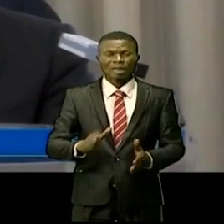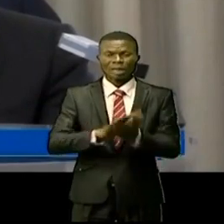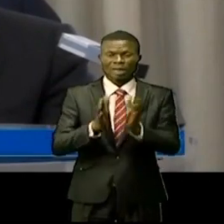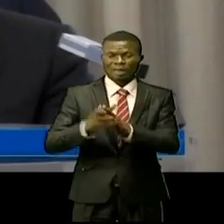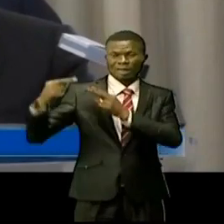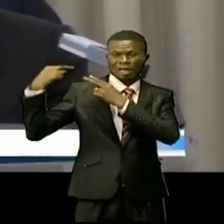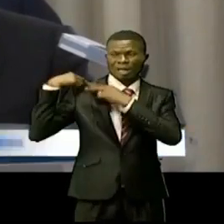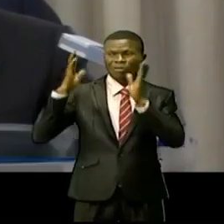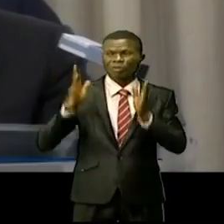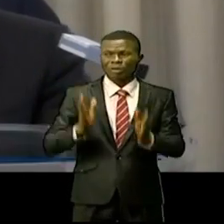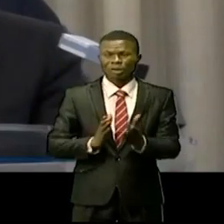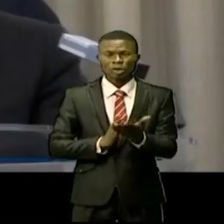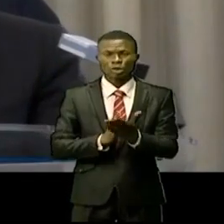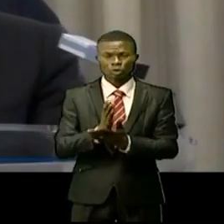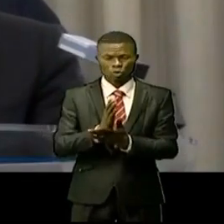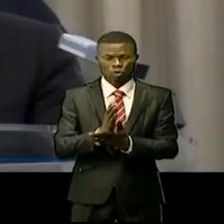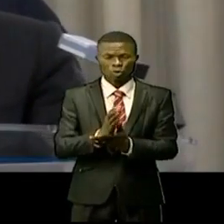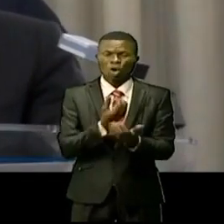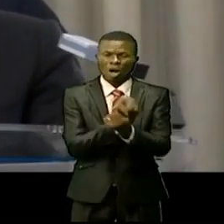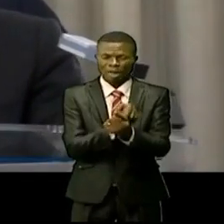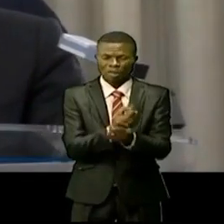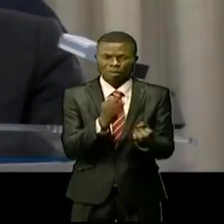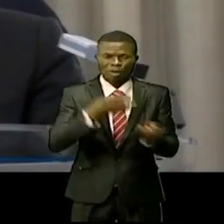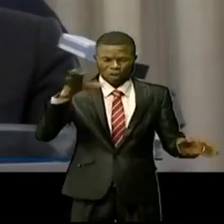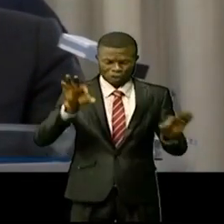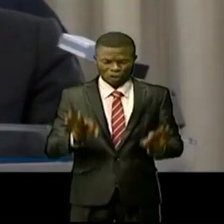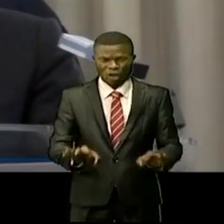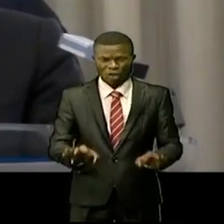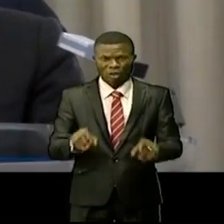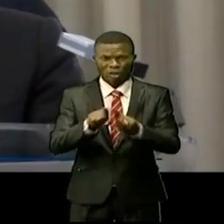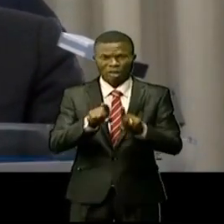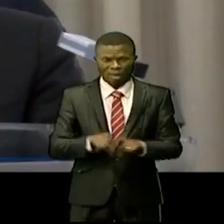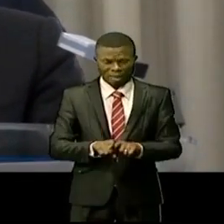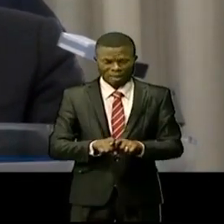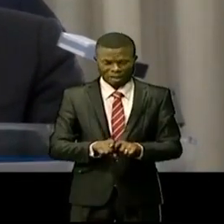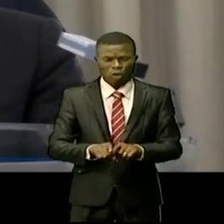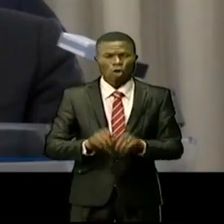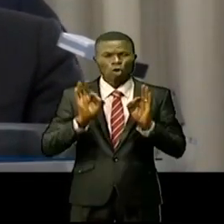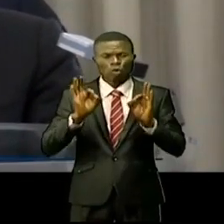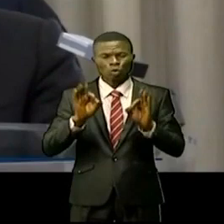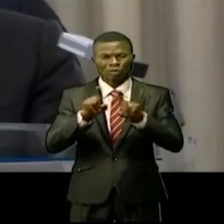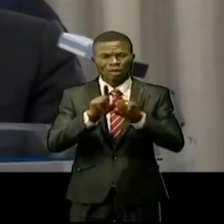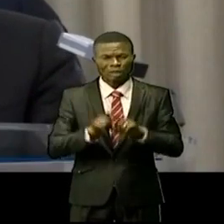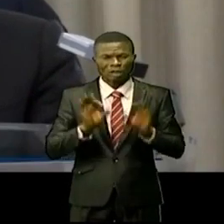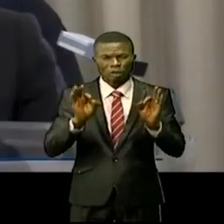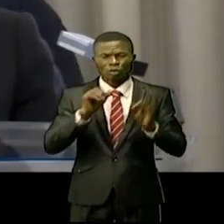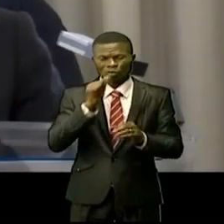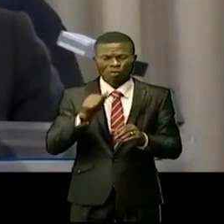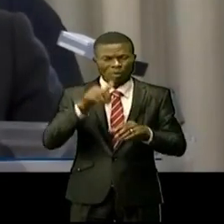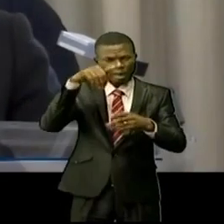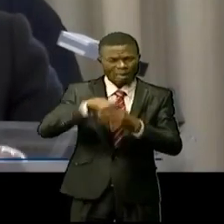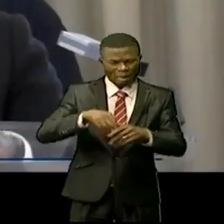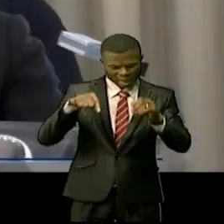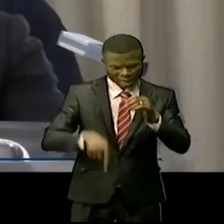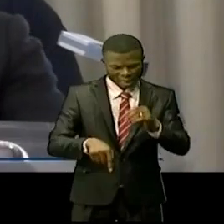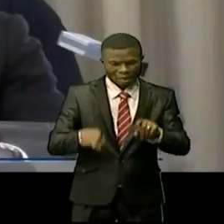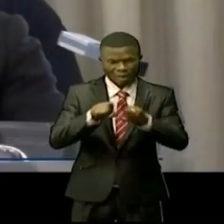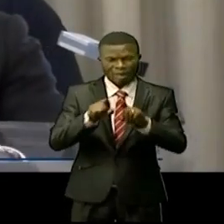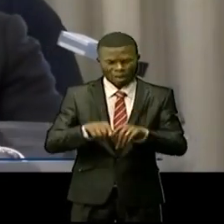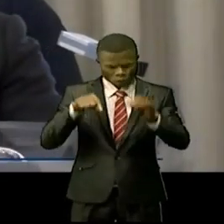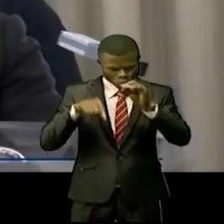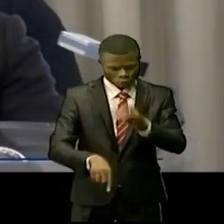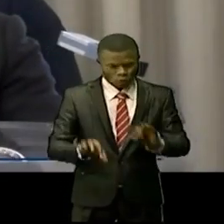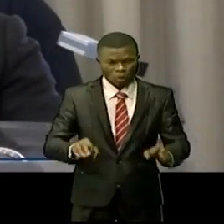la maîtrise de ses ressources naturelles renouvelables et non renouvelables du sol et du sous-sol. L'objectif étant ici